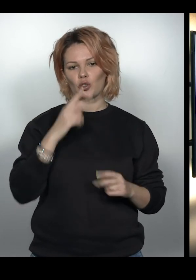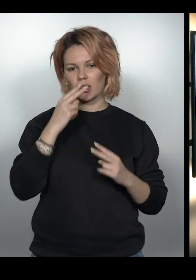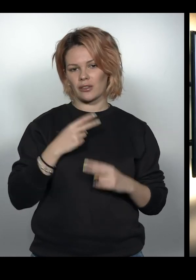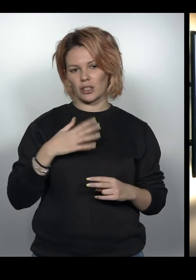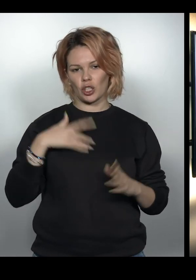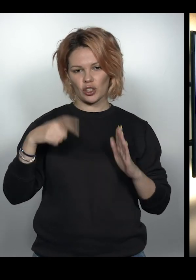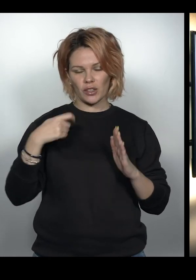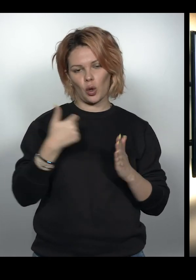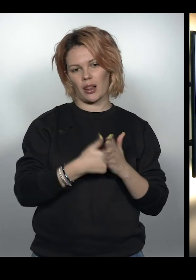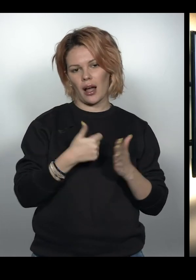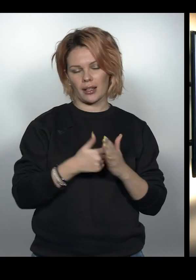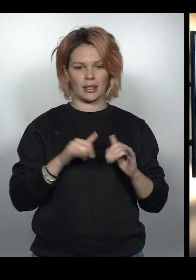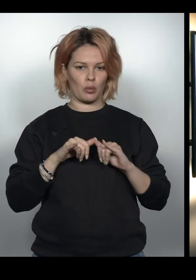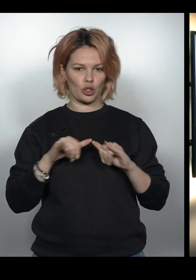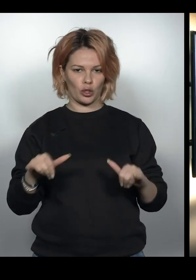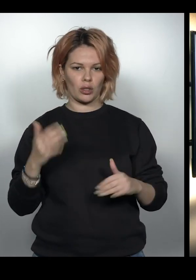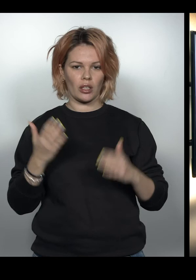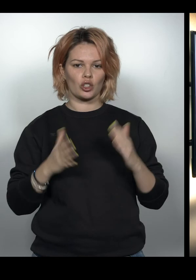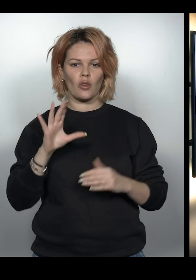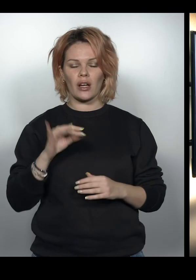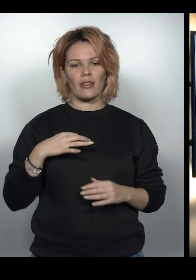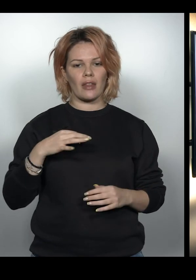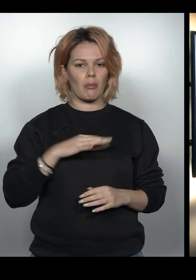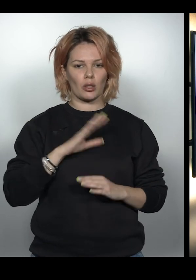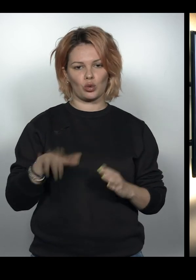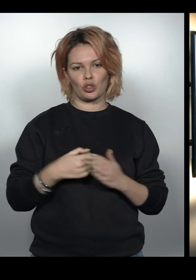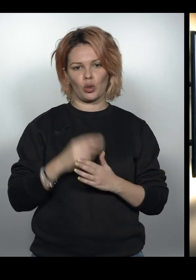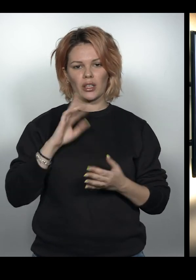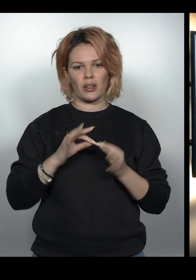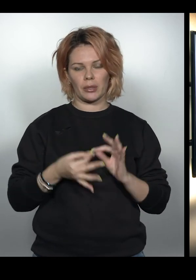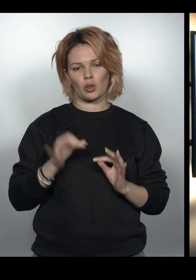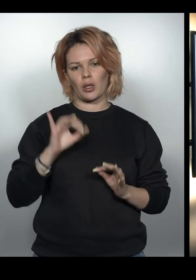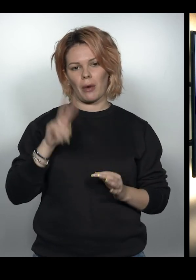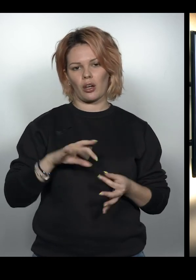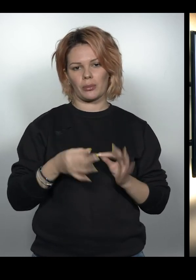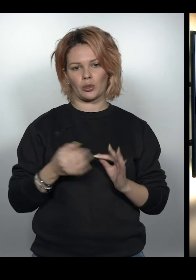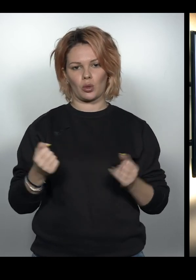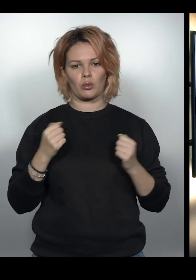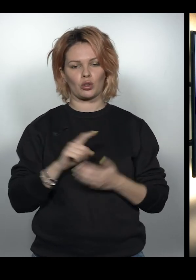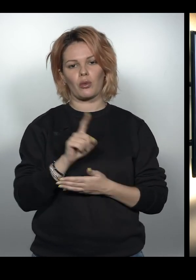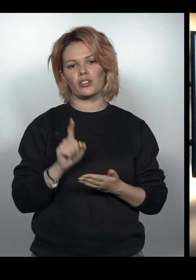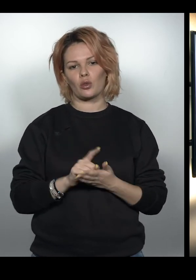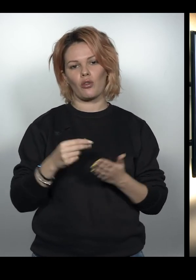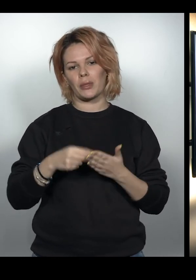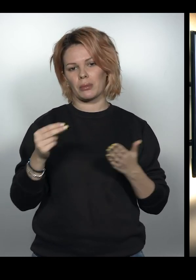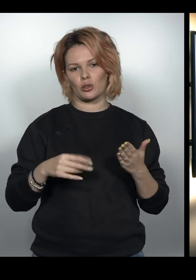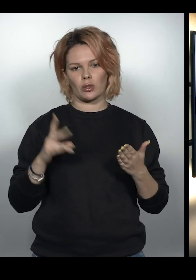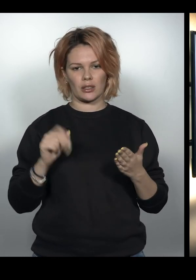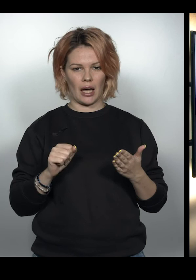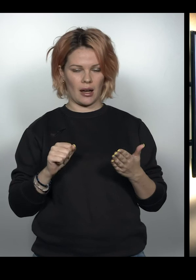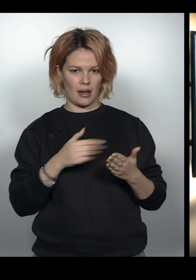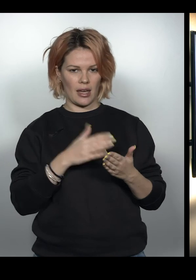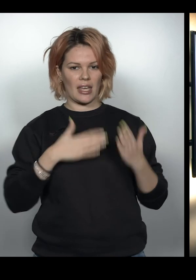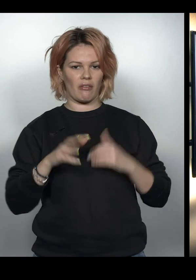що дивитесь наше відео, лайкаєте та поширюєте. Якщо ви не байдужі до дефлімпійського та паралімпійського спорту, обов'язково підписуйтесь на